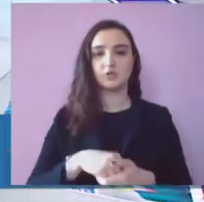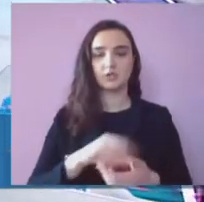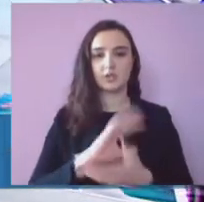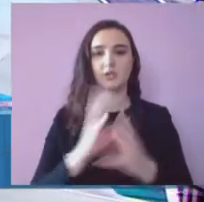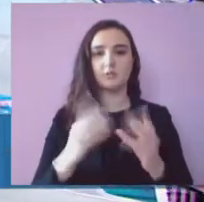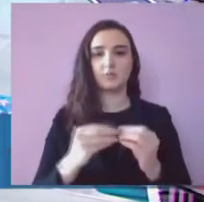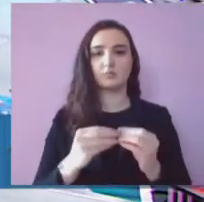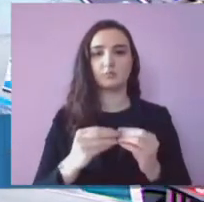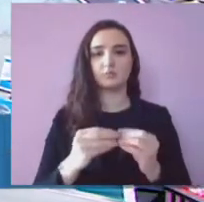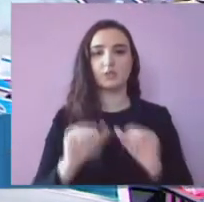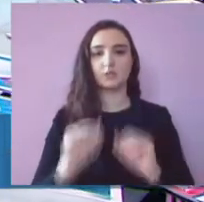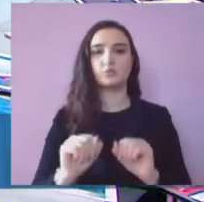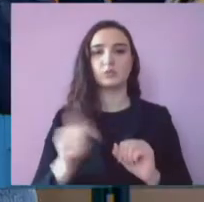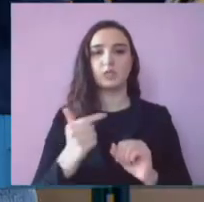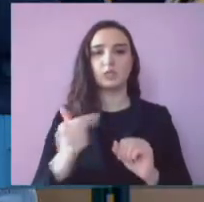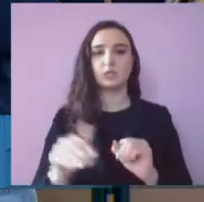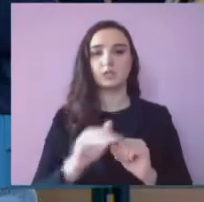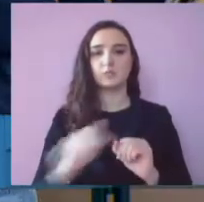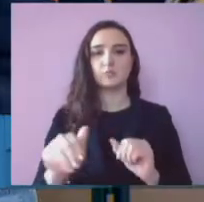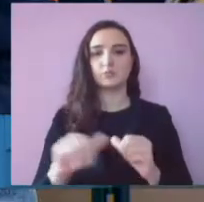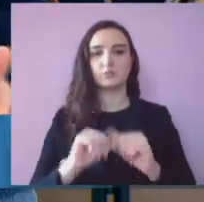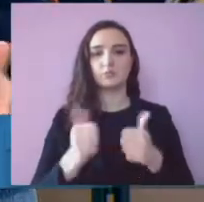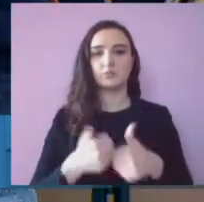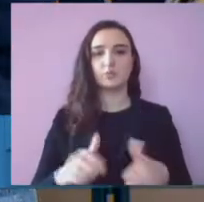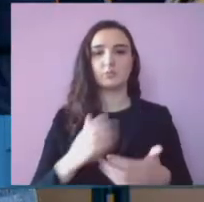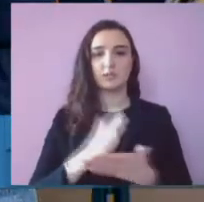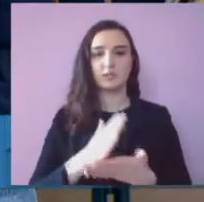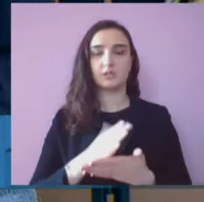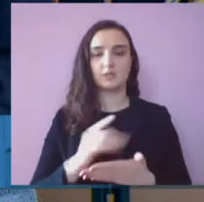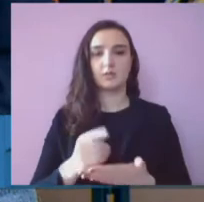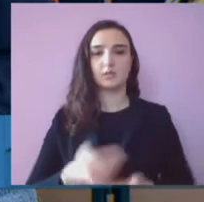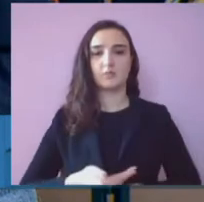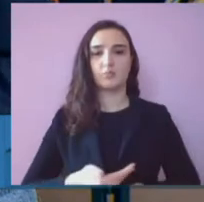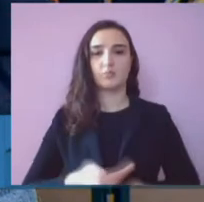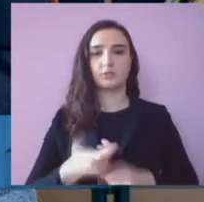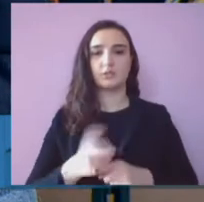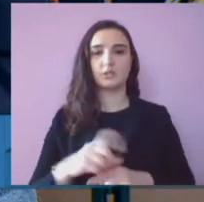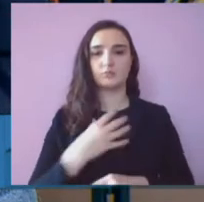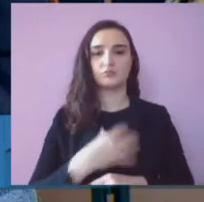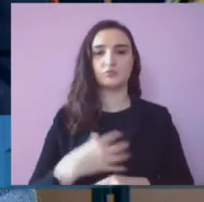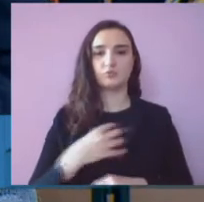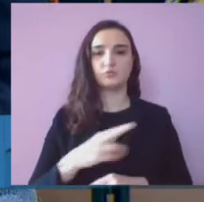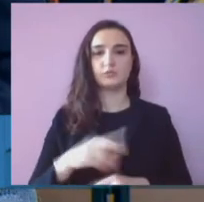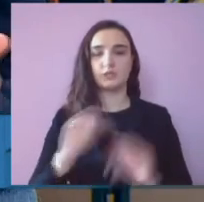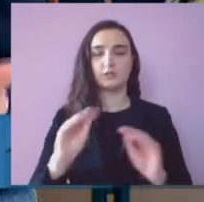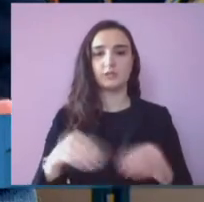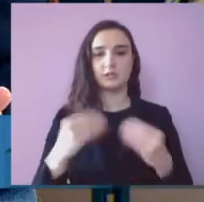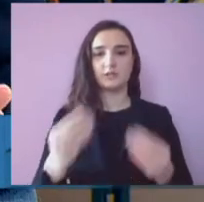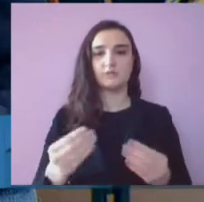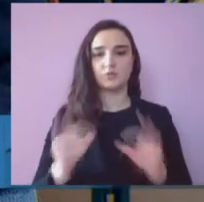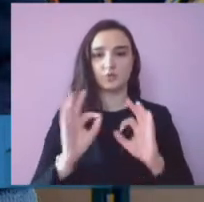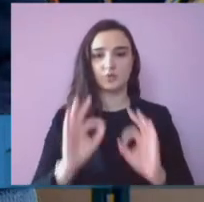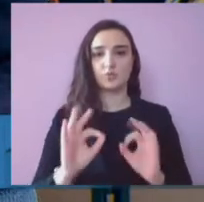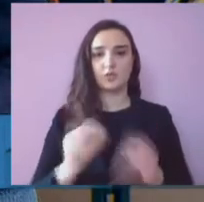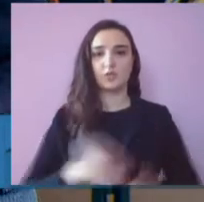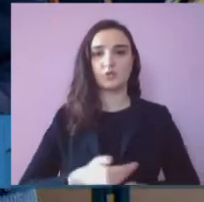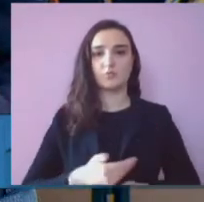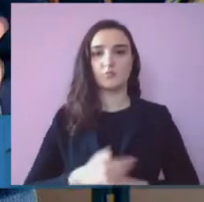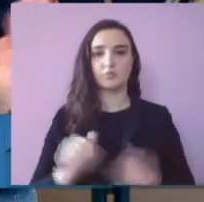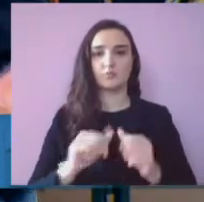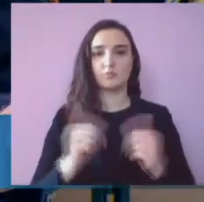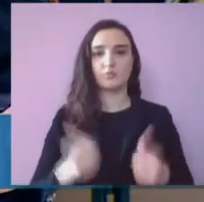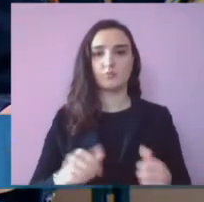გაცული გარანტირებული ფორმა არსებობის, რომელიც ძალიან მნიშვნელოვანია და იძლევა ლაღი არსებობის ფორმას, იმიტომ რომ როდესაც